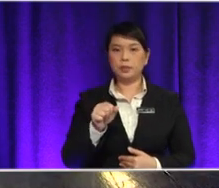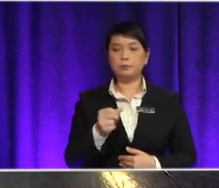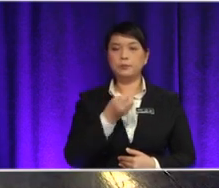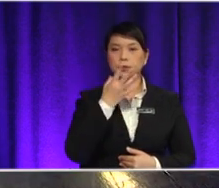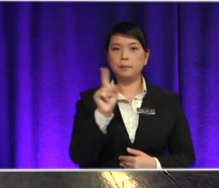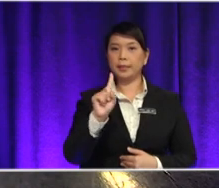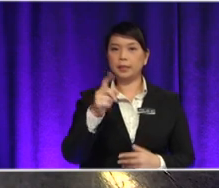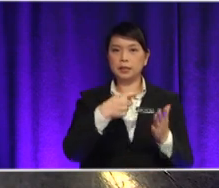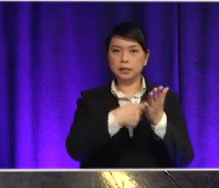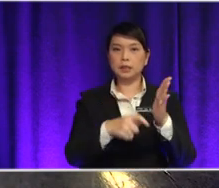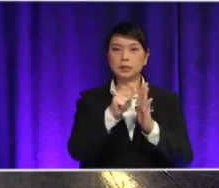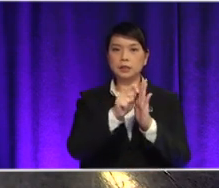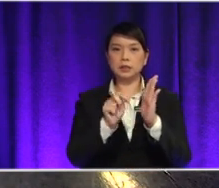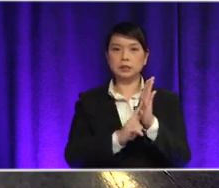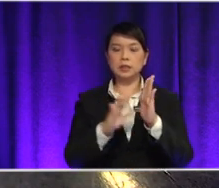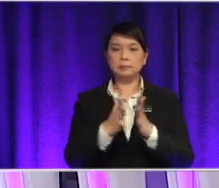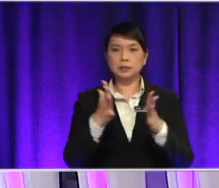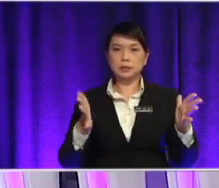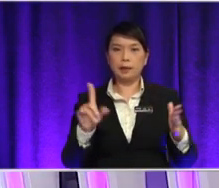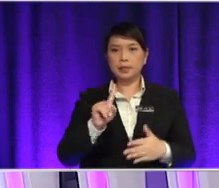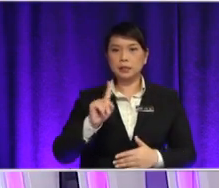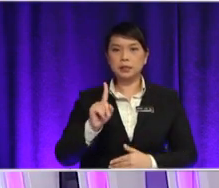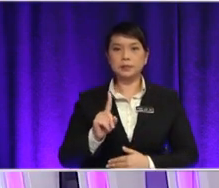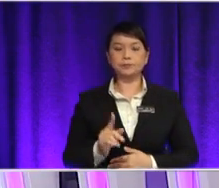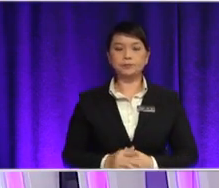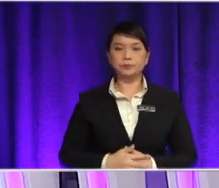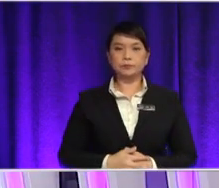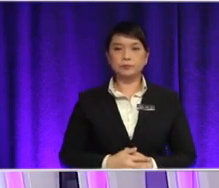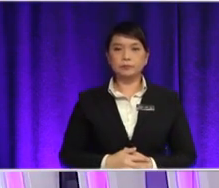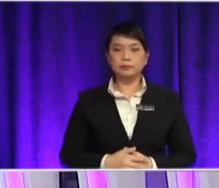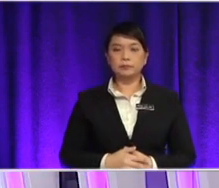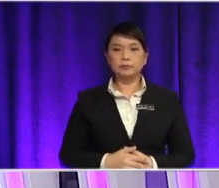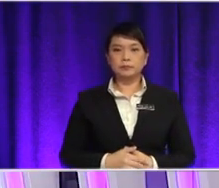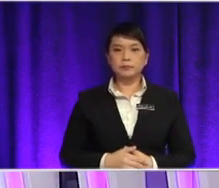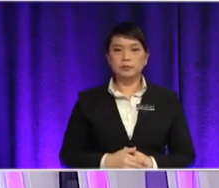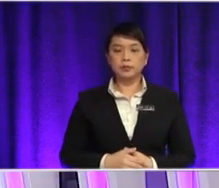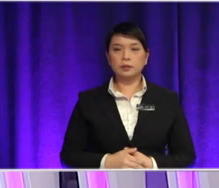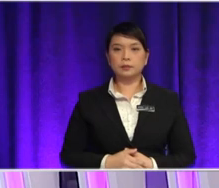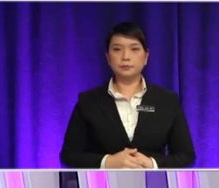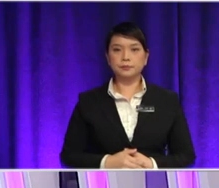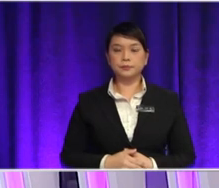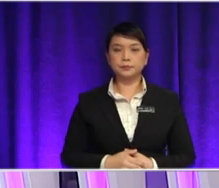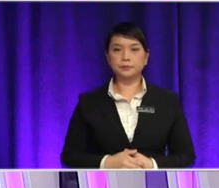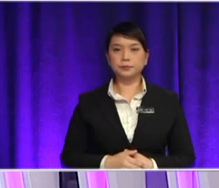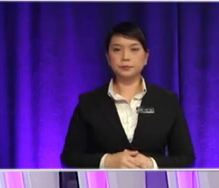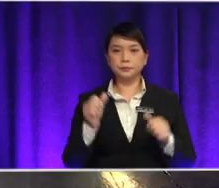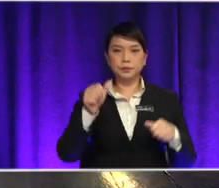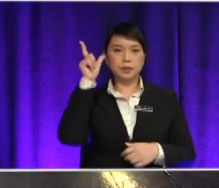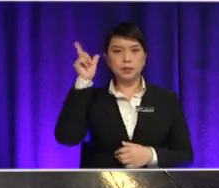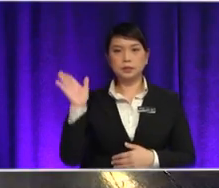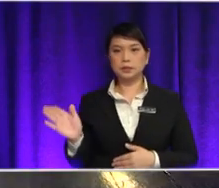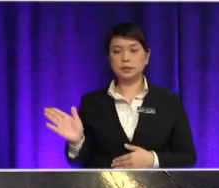terbesar? Terbesar paling besar. 173 cikgu. Yes. Cuba kita lihat. Ya. Data betul. Terbesar